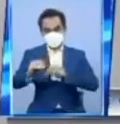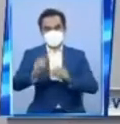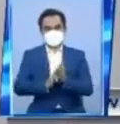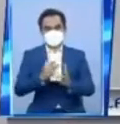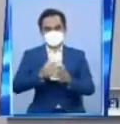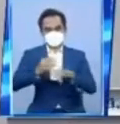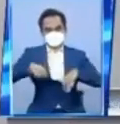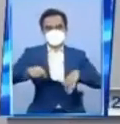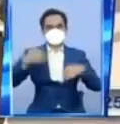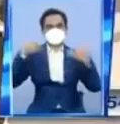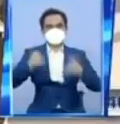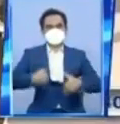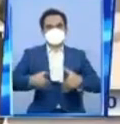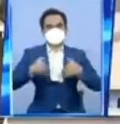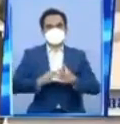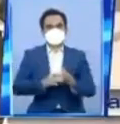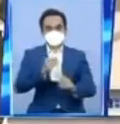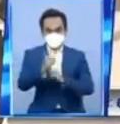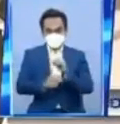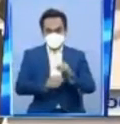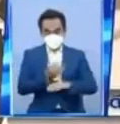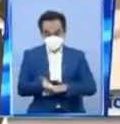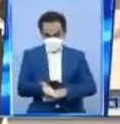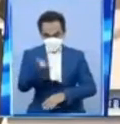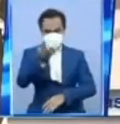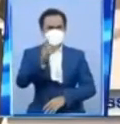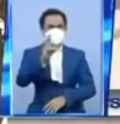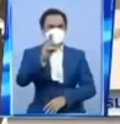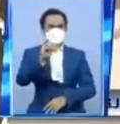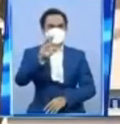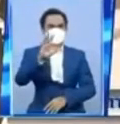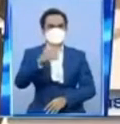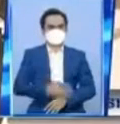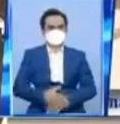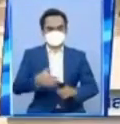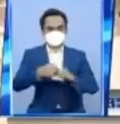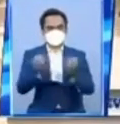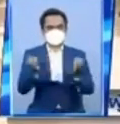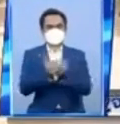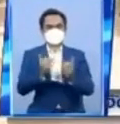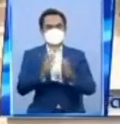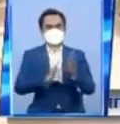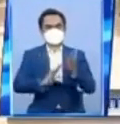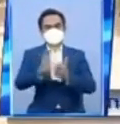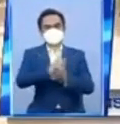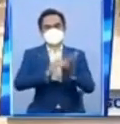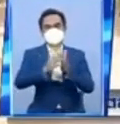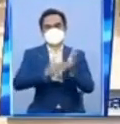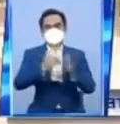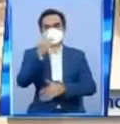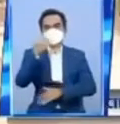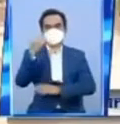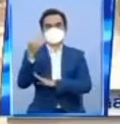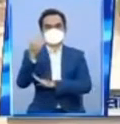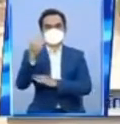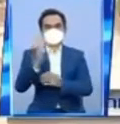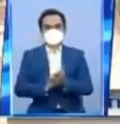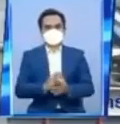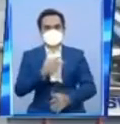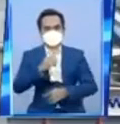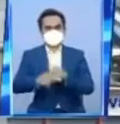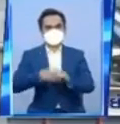ถจักรยานยนต์สาธารณะที่มีอายุเกิน65ปีได้รับผลกระทบอยู่ในพื้นที่จังหวัดสีแดงเข้มก็คือพื้นที่ควบคุมสูงสุดและ